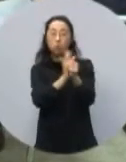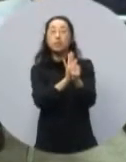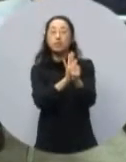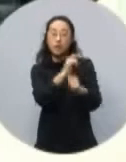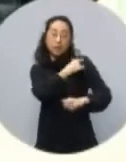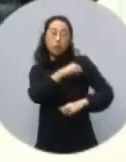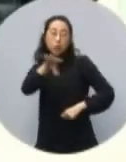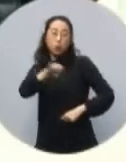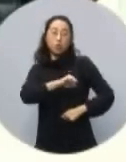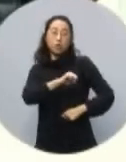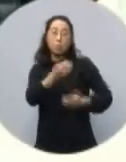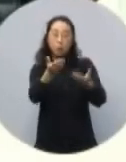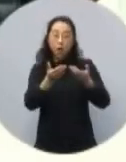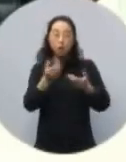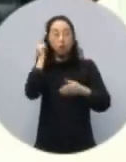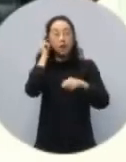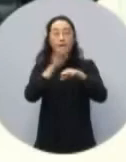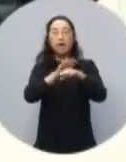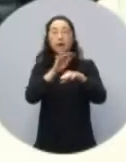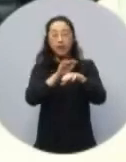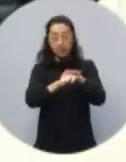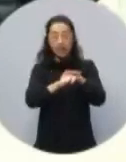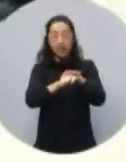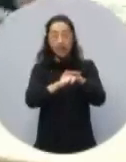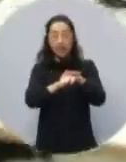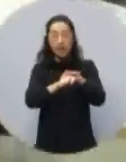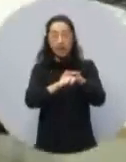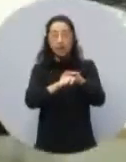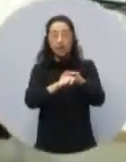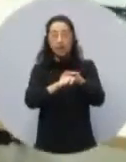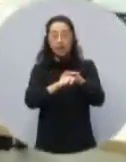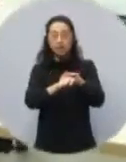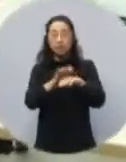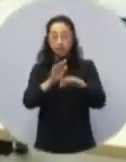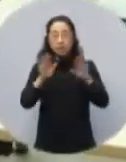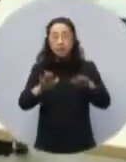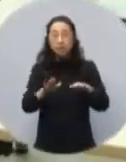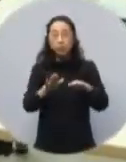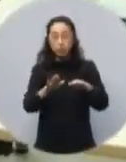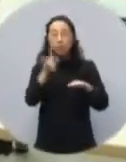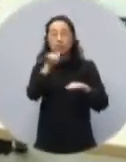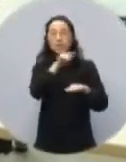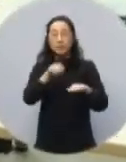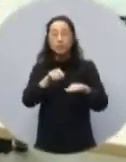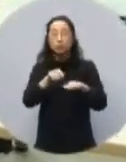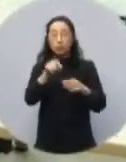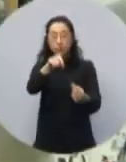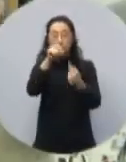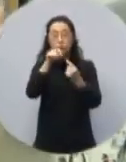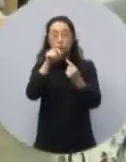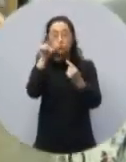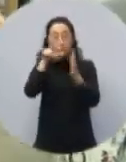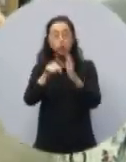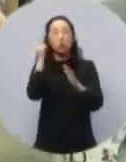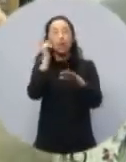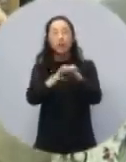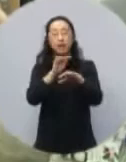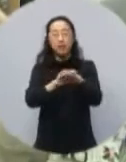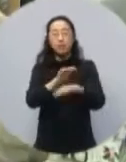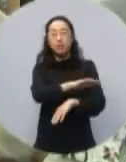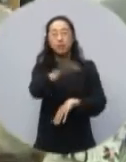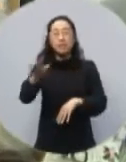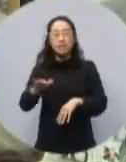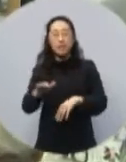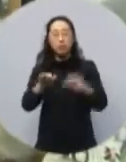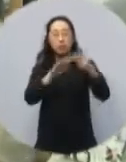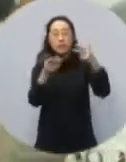ってもらうという考え方が今は人材採用の中心にこうなってるんですね。皆さんやはりこういった施設